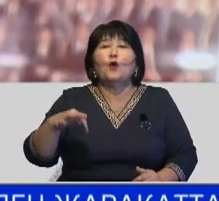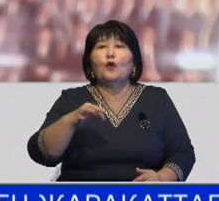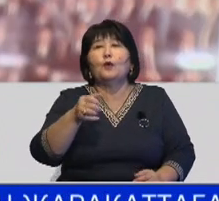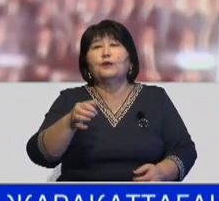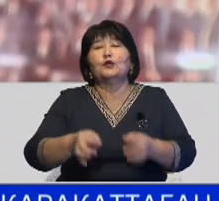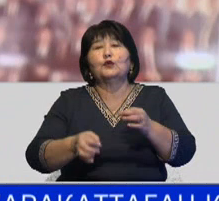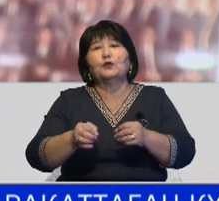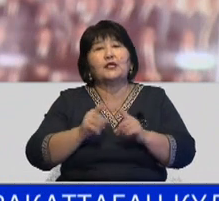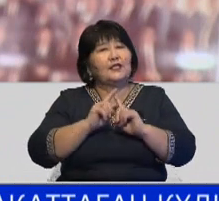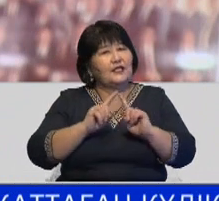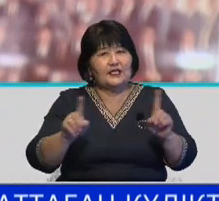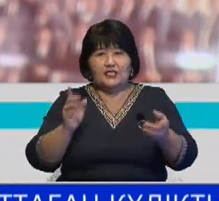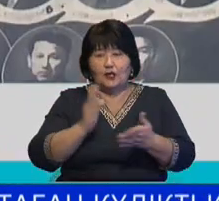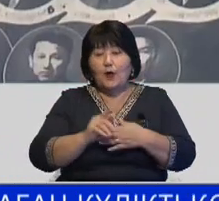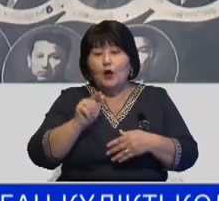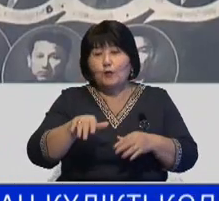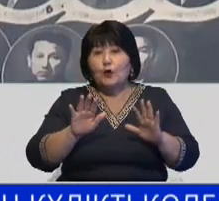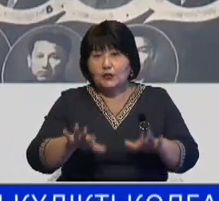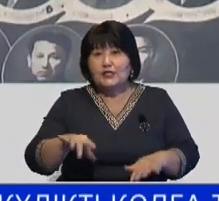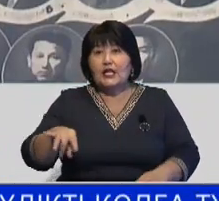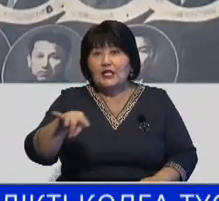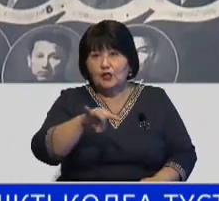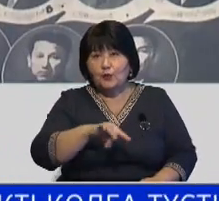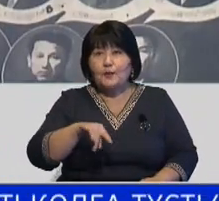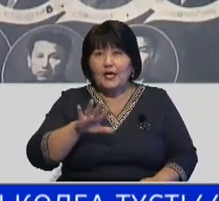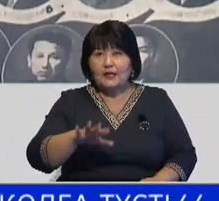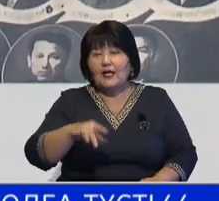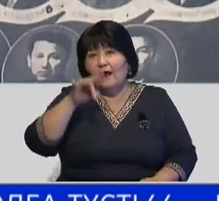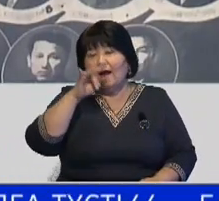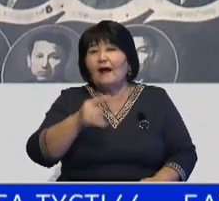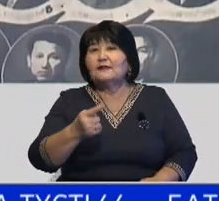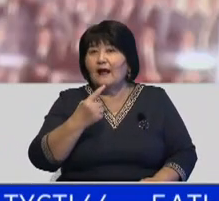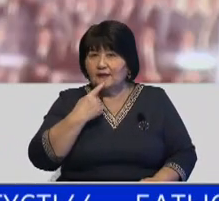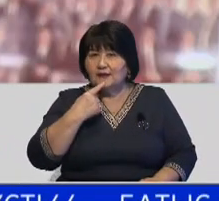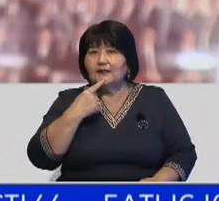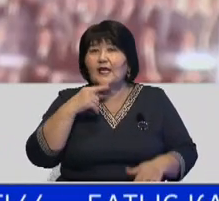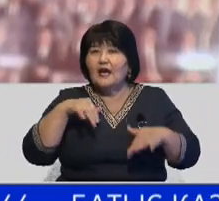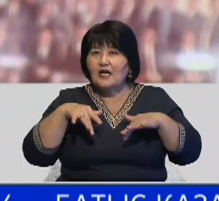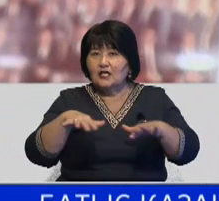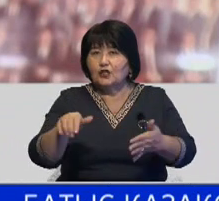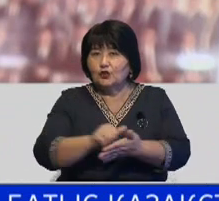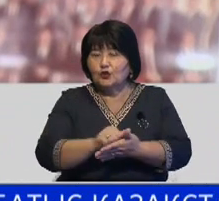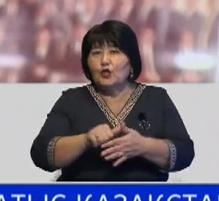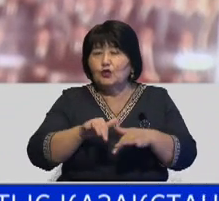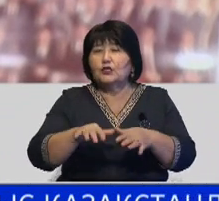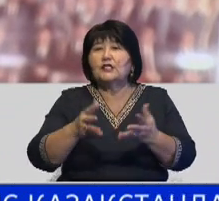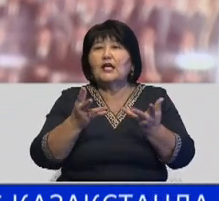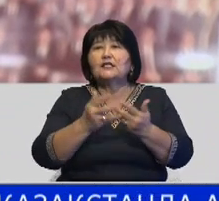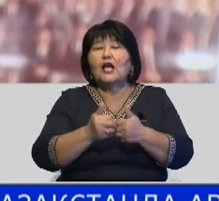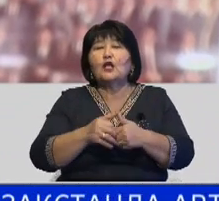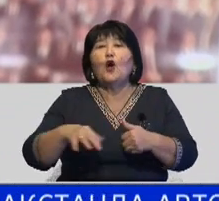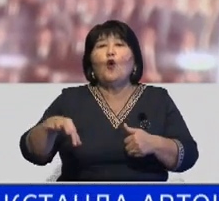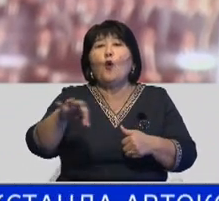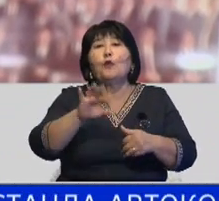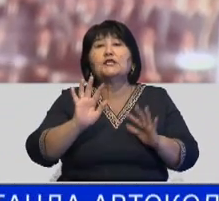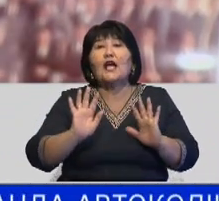өзінің ерекшелігі бар. Бұл жерде республикамызда қазақ тілінде іс жүргізетін санаулы облыстар